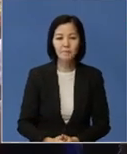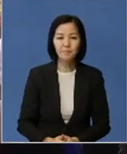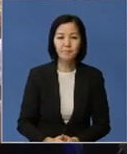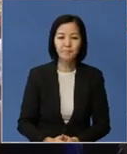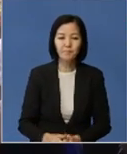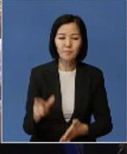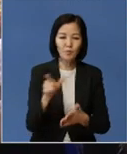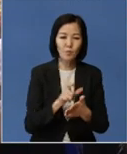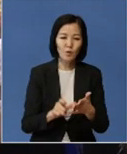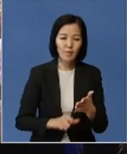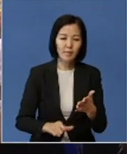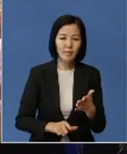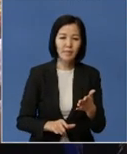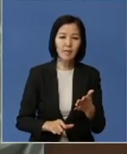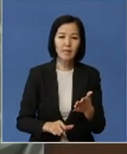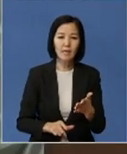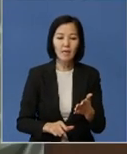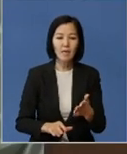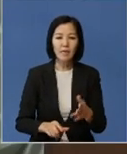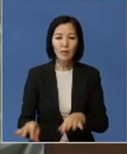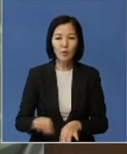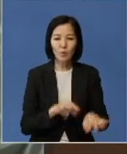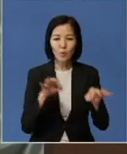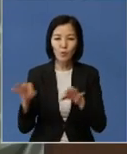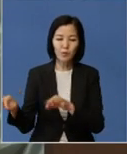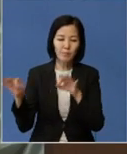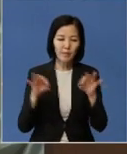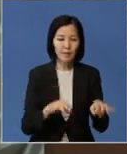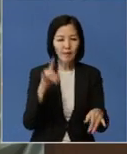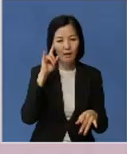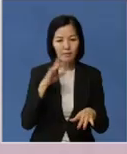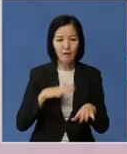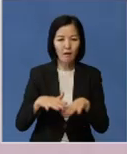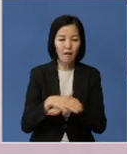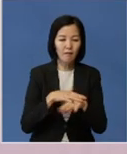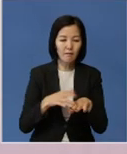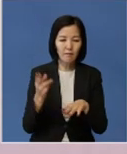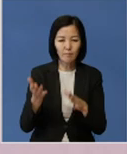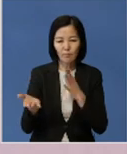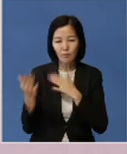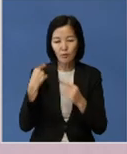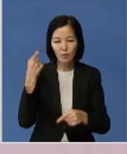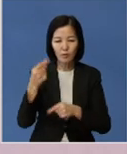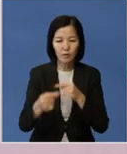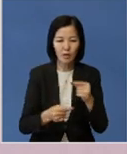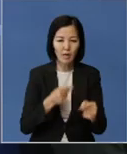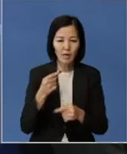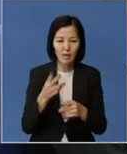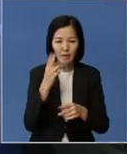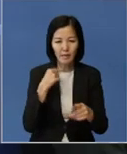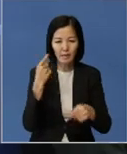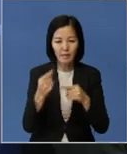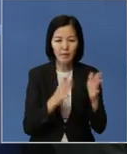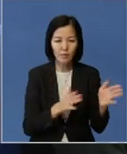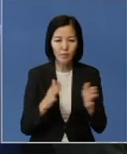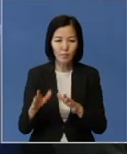ақынның өлеңдері дала болмыс көшпенді қос ел фольклоры мен этнографиясынан тамыр алған. Шығыс пен батыстың философияға бай